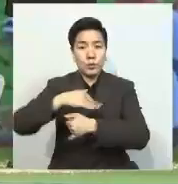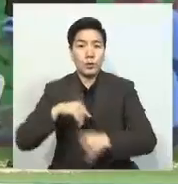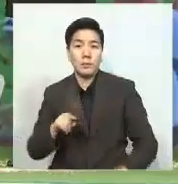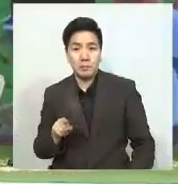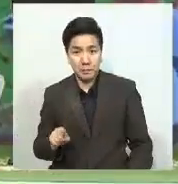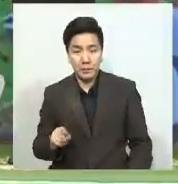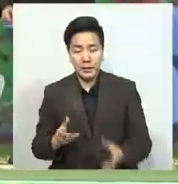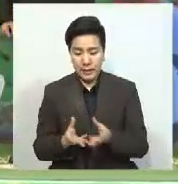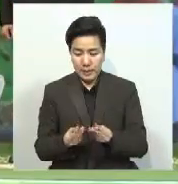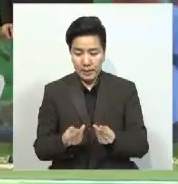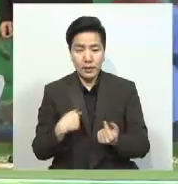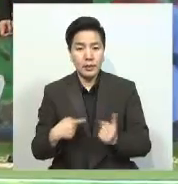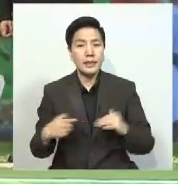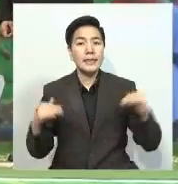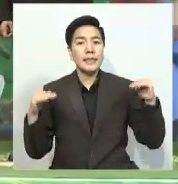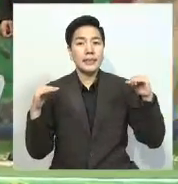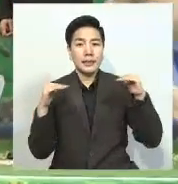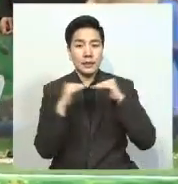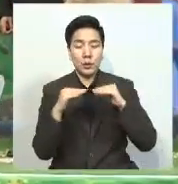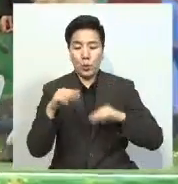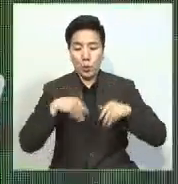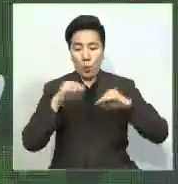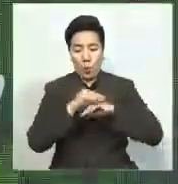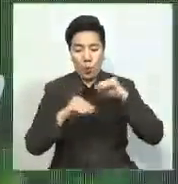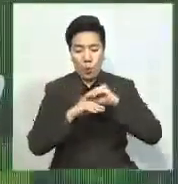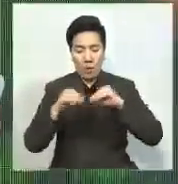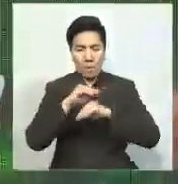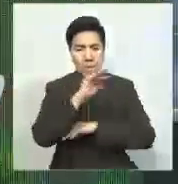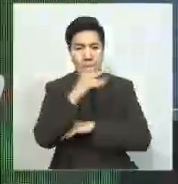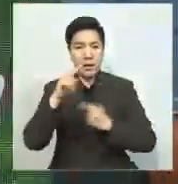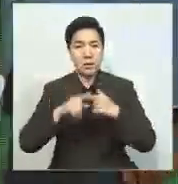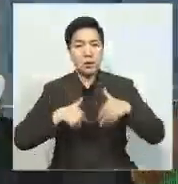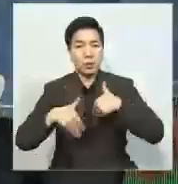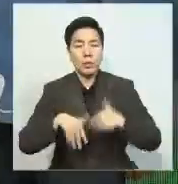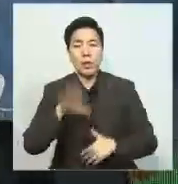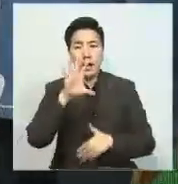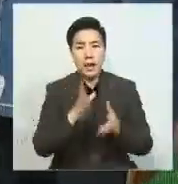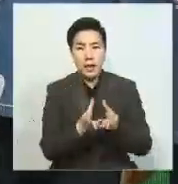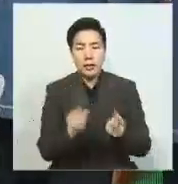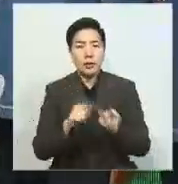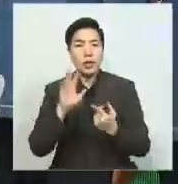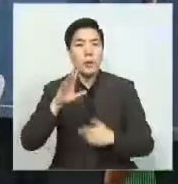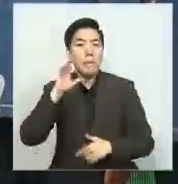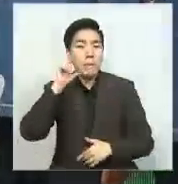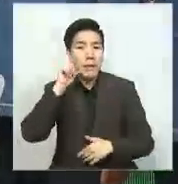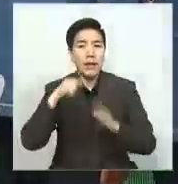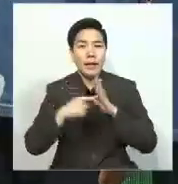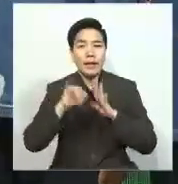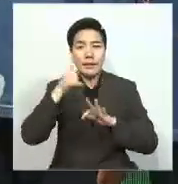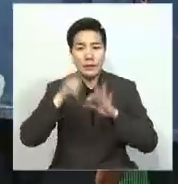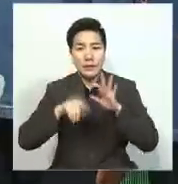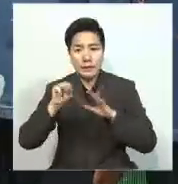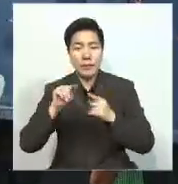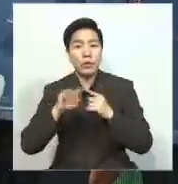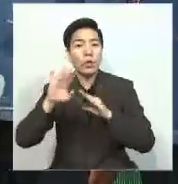แวดล้อมมอบหนังสือแสดงสิทธิ์โครงการป่าชุมชนให้แก่ผู้แทนชุมชน5พื้นที่ของอำเภอแม่แจ่มและผู้ราชการ